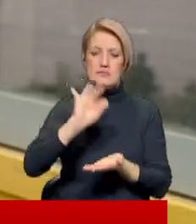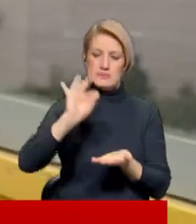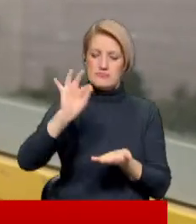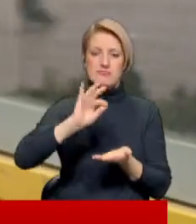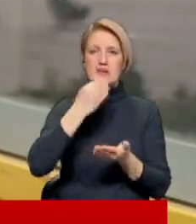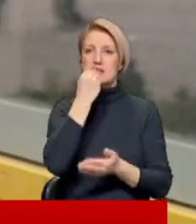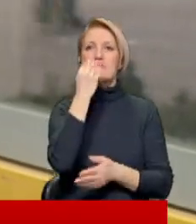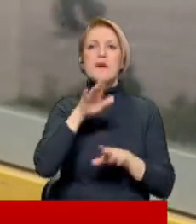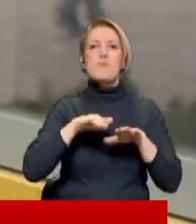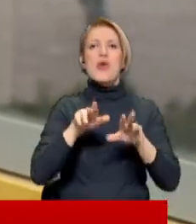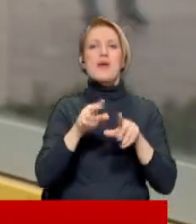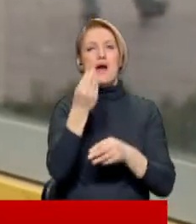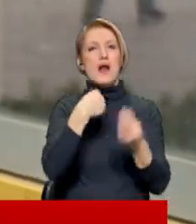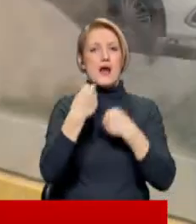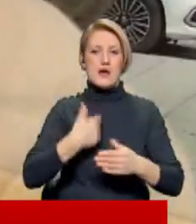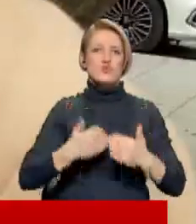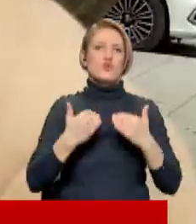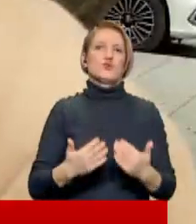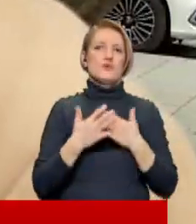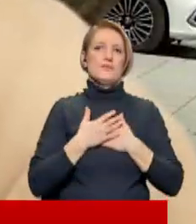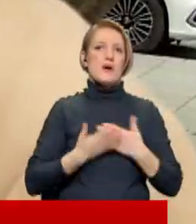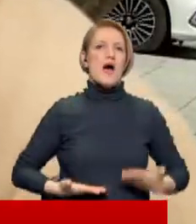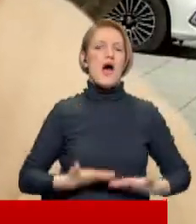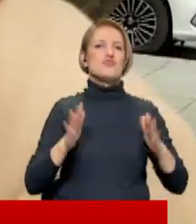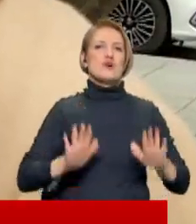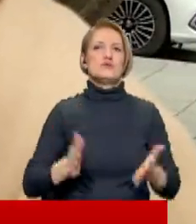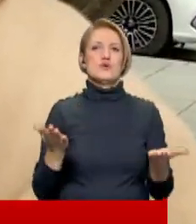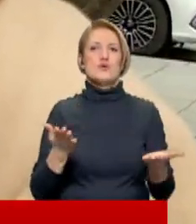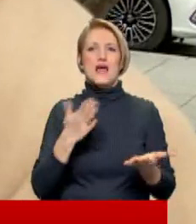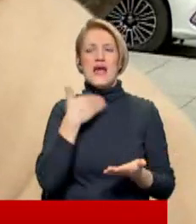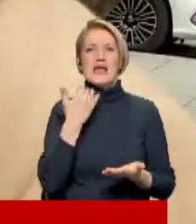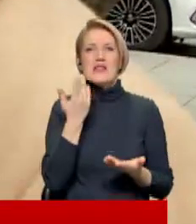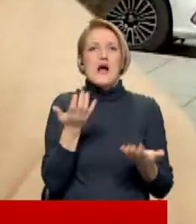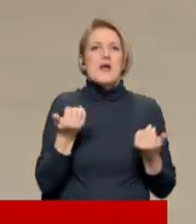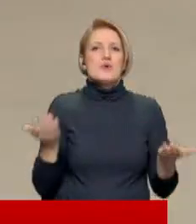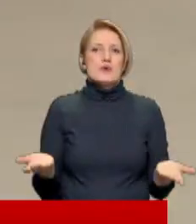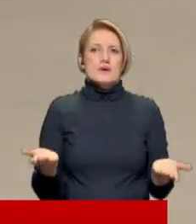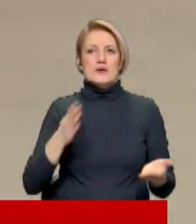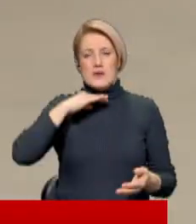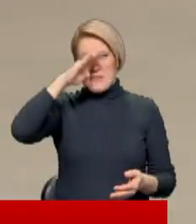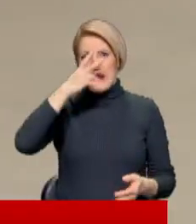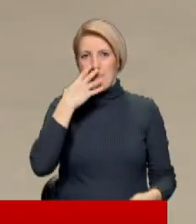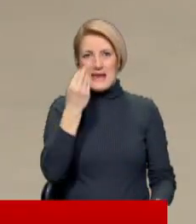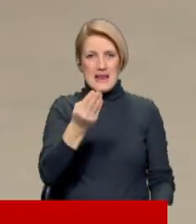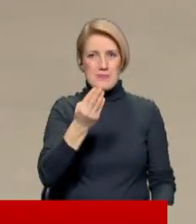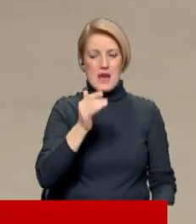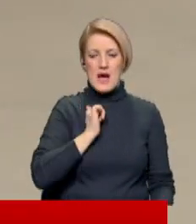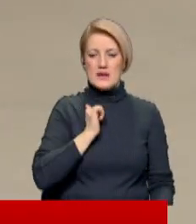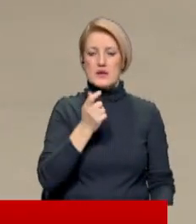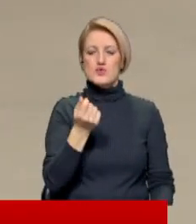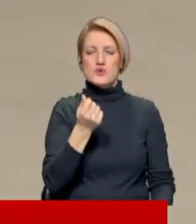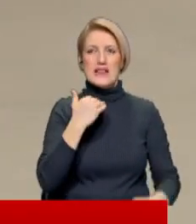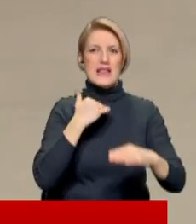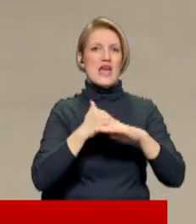Çıtır çıtır hem börek yerine hem ekmek karnını doyuruyoruz. Aç kalıyoruz çoğu zaman. Et yüzü asla göremiyoruz. Bayram ikramiyeleri asgari